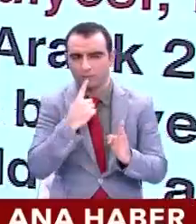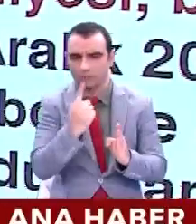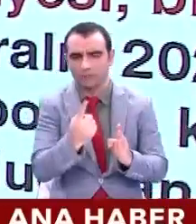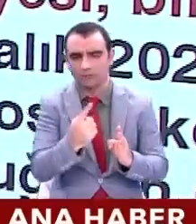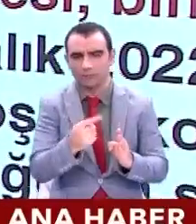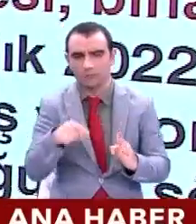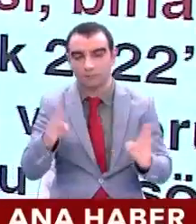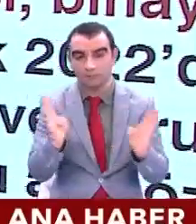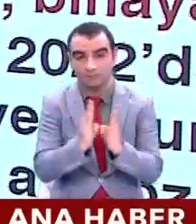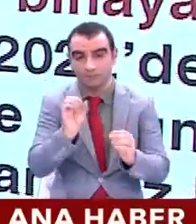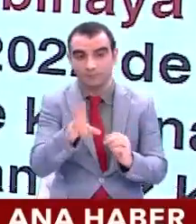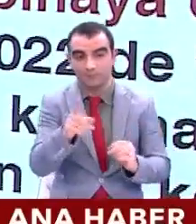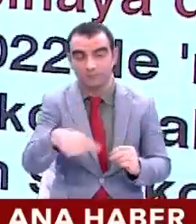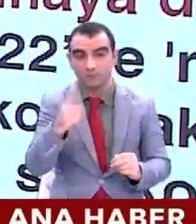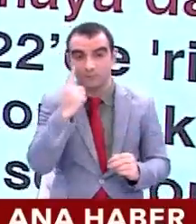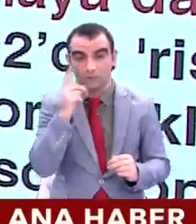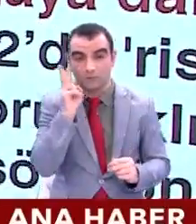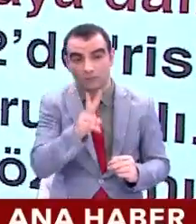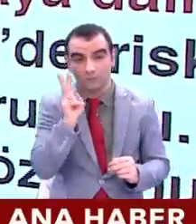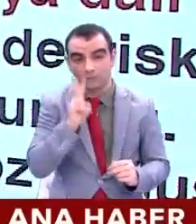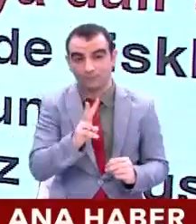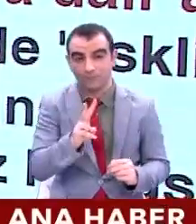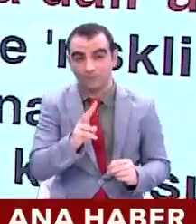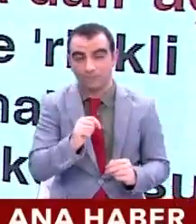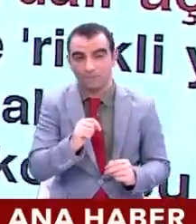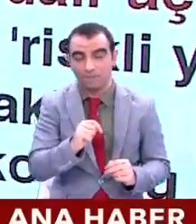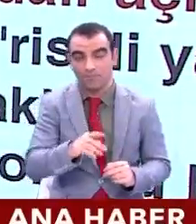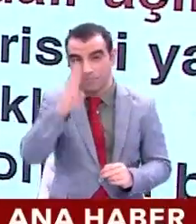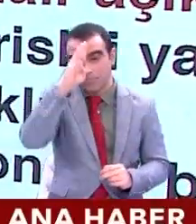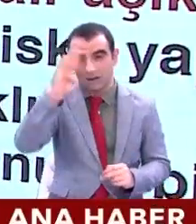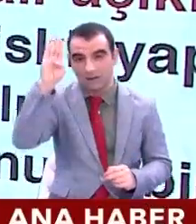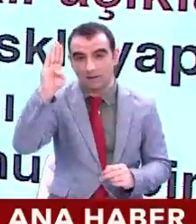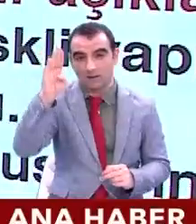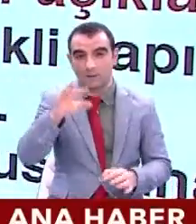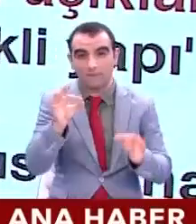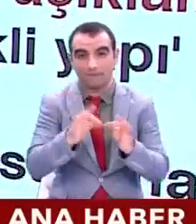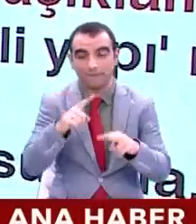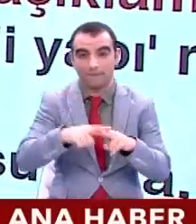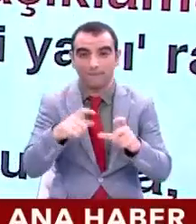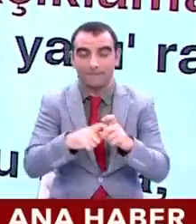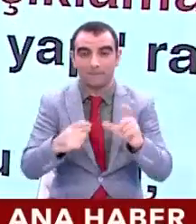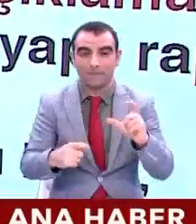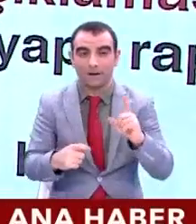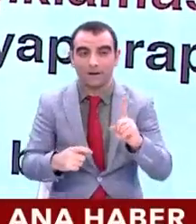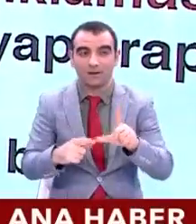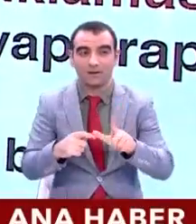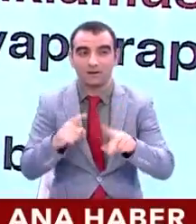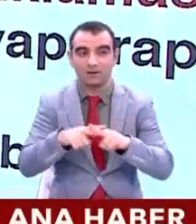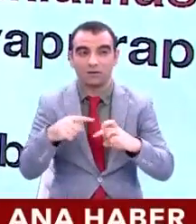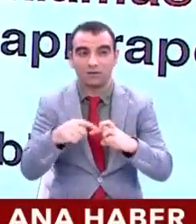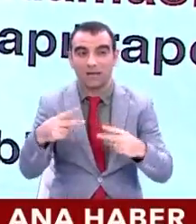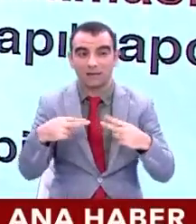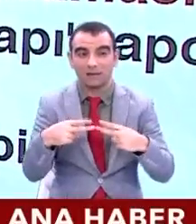baş başa bırakacağım Göz göre göre değerli izleyiciler Avcılar ilçesi